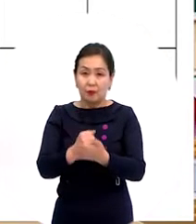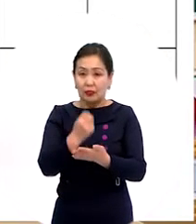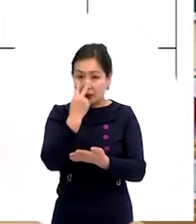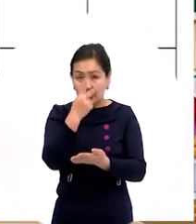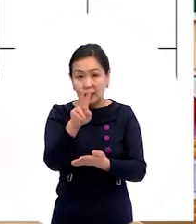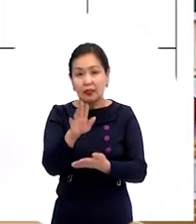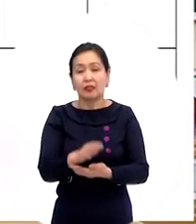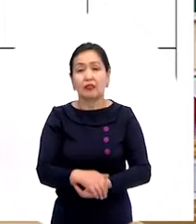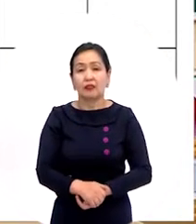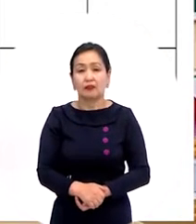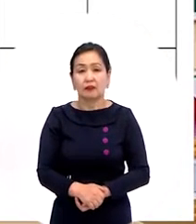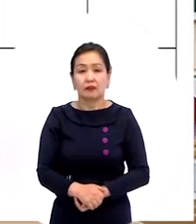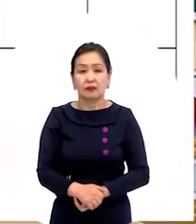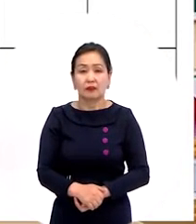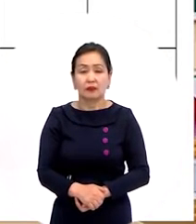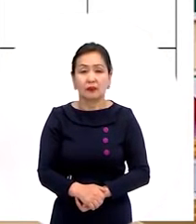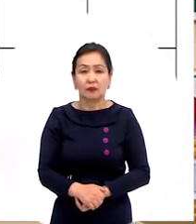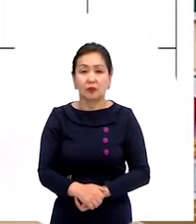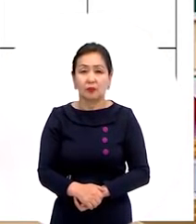Баталж харъя.